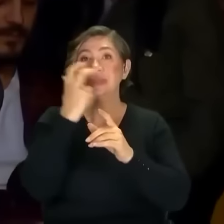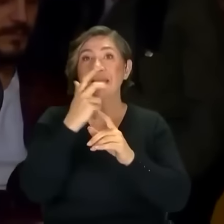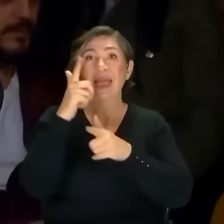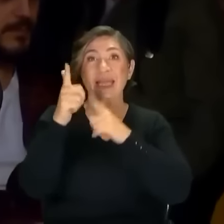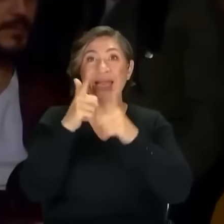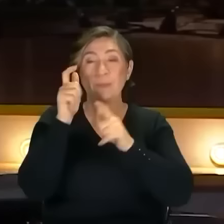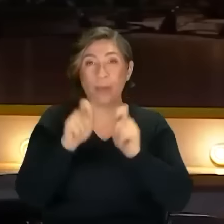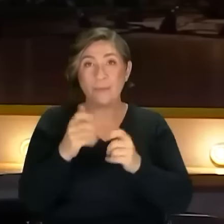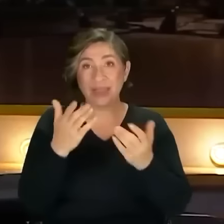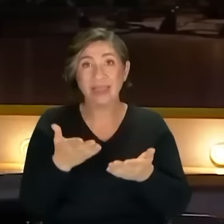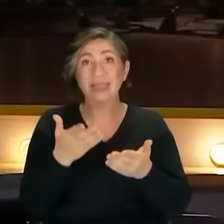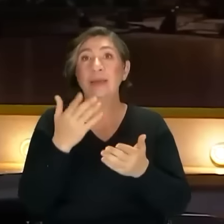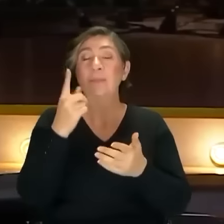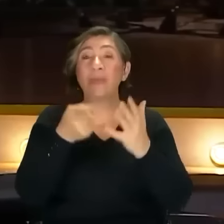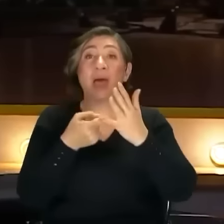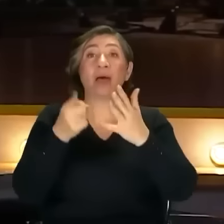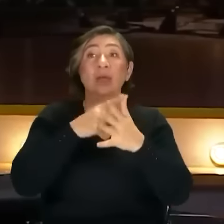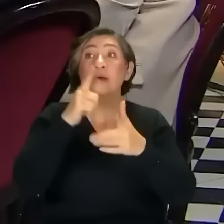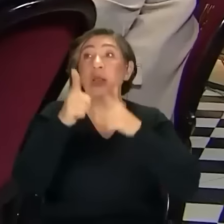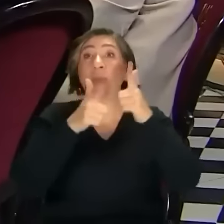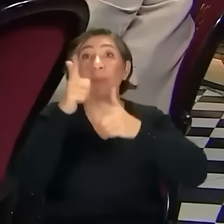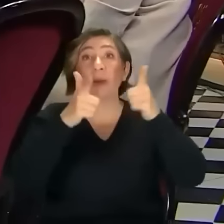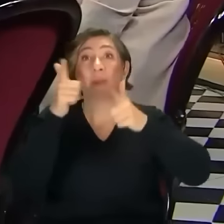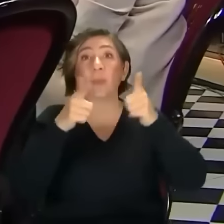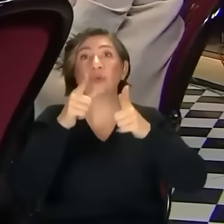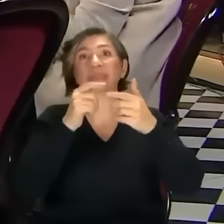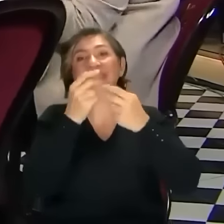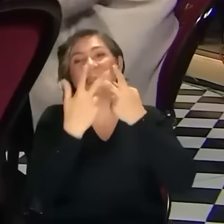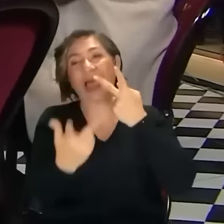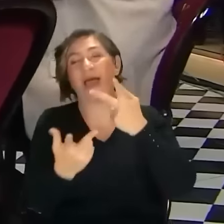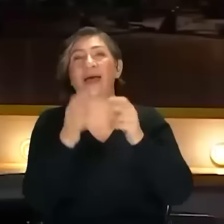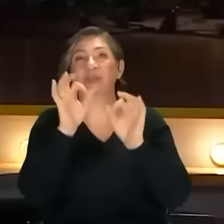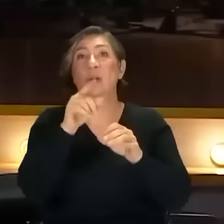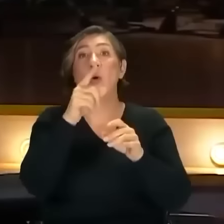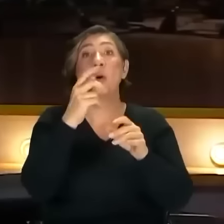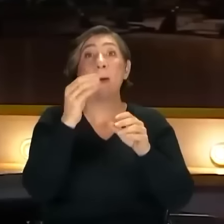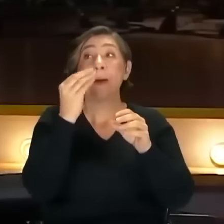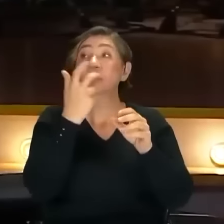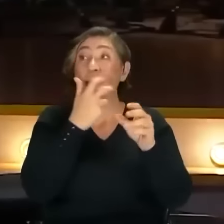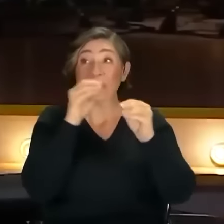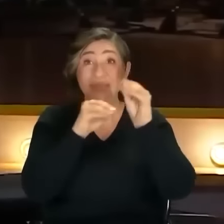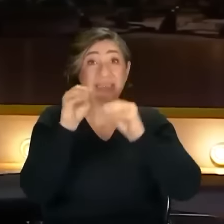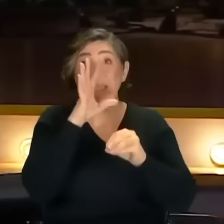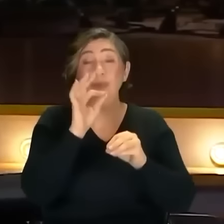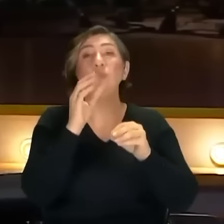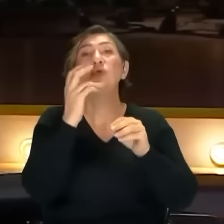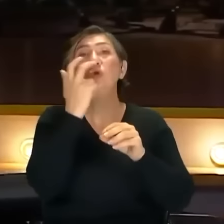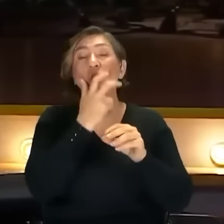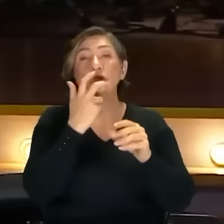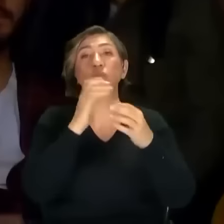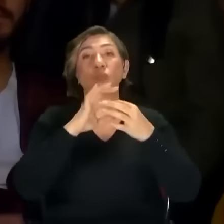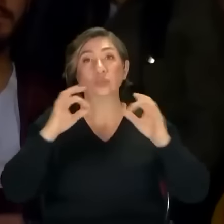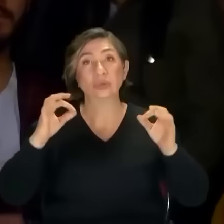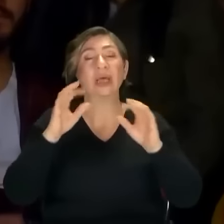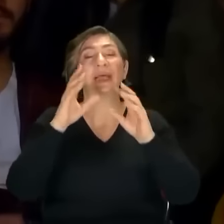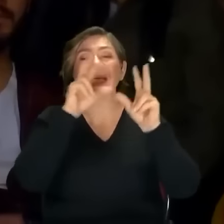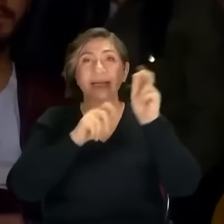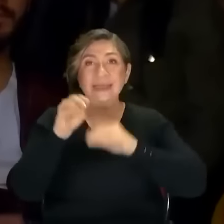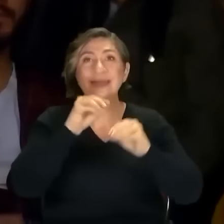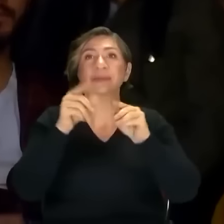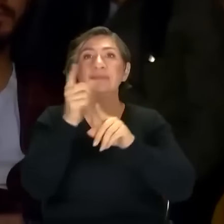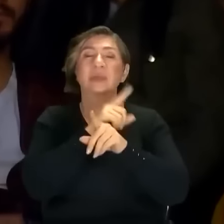yeni klip çekebildi Çünkü bir anda bir sürü klip çektiler buna anca Peki bestesi Ozan'ın mı yoksa Yok beste söz müzik Tuğrul'un